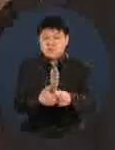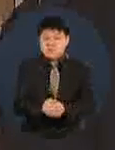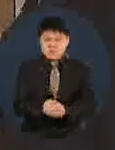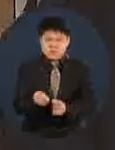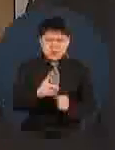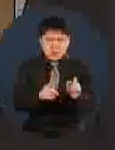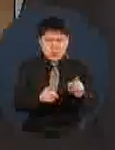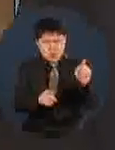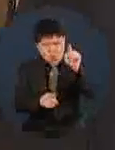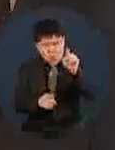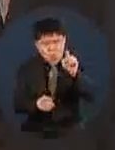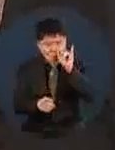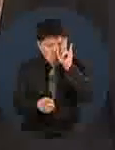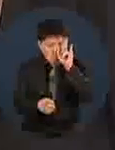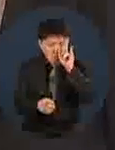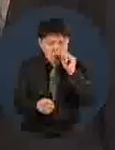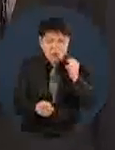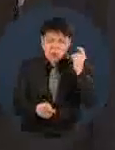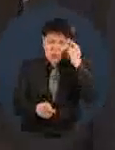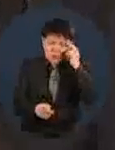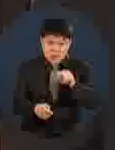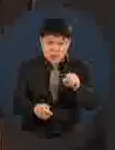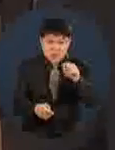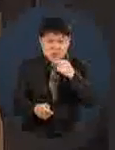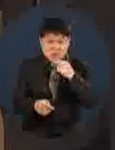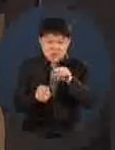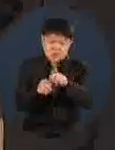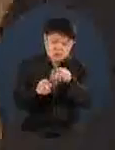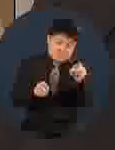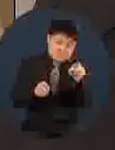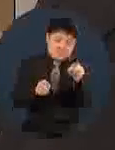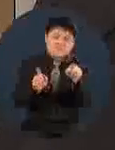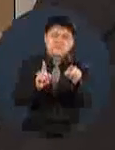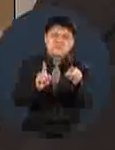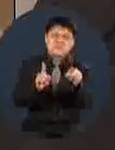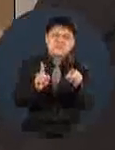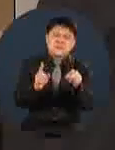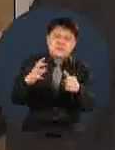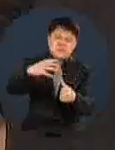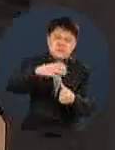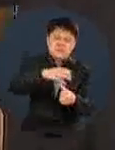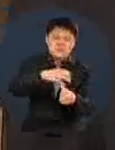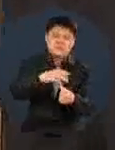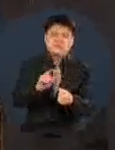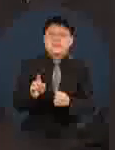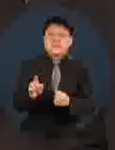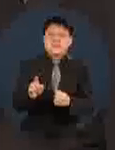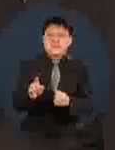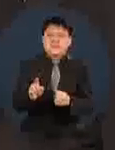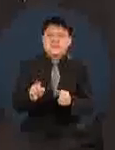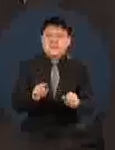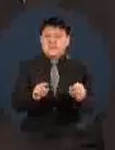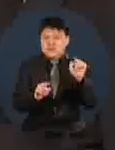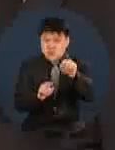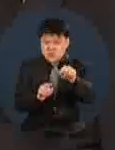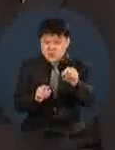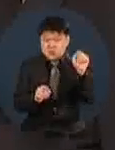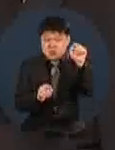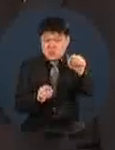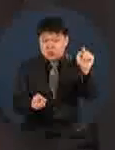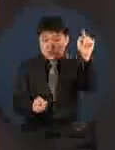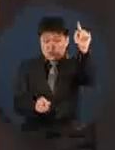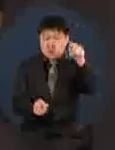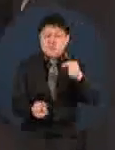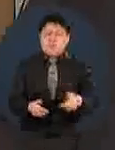하나 또 안 뛸 수 없습니다. 네. 안 뛰면 나흘째 정도만 당한다 해도 상당히 답답하니까 이런 걸 이제 껑충껑충 뛰기라고 하는데